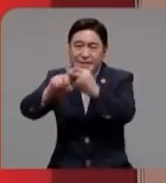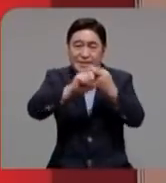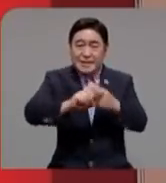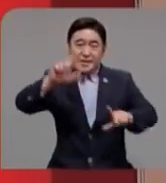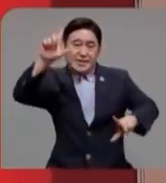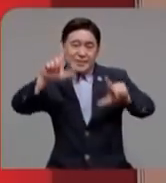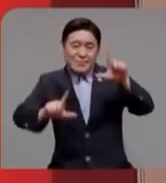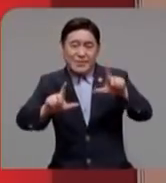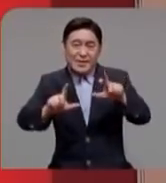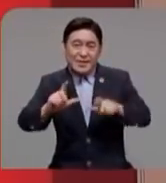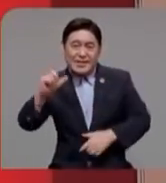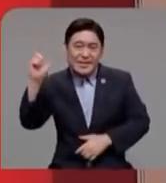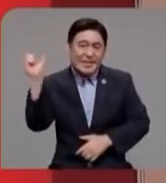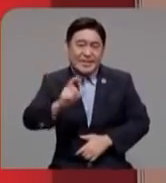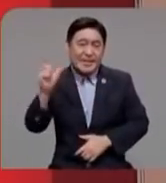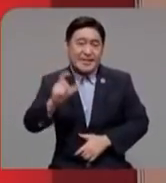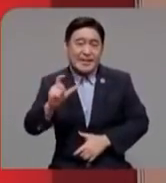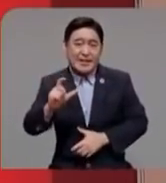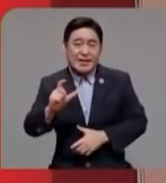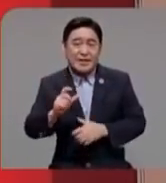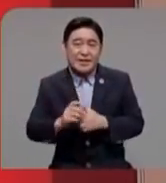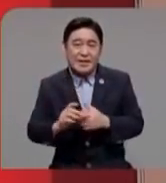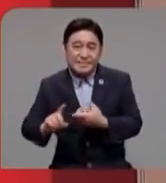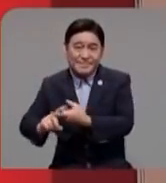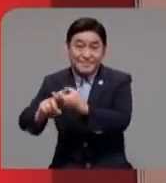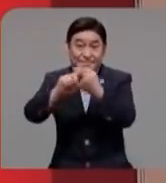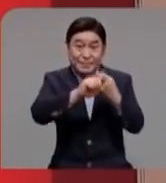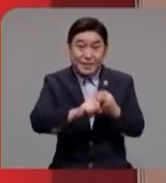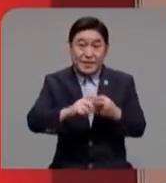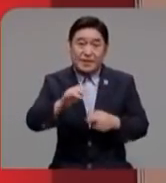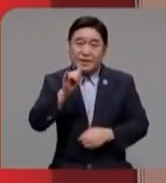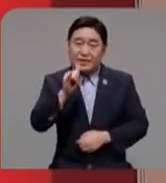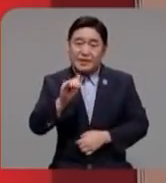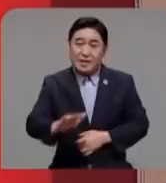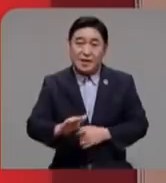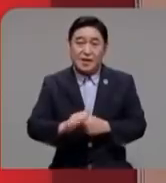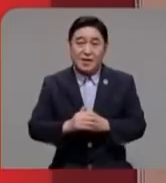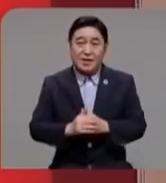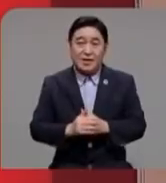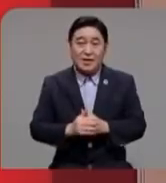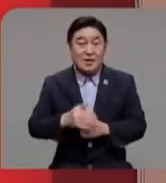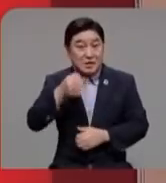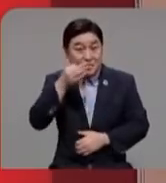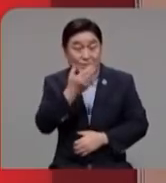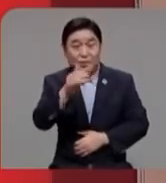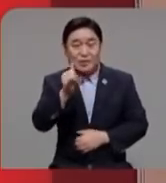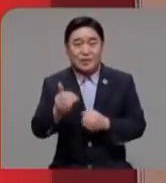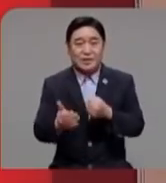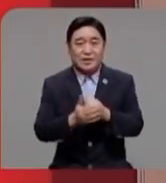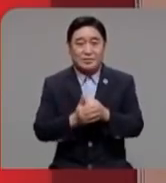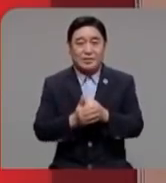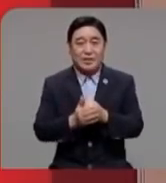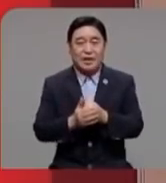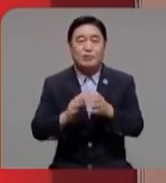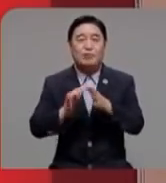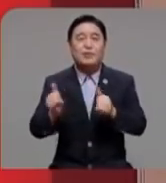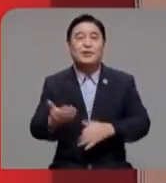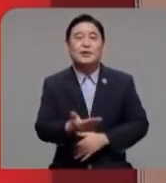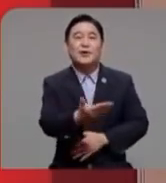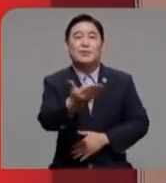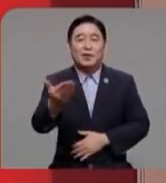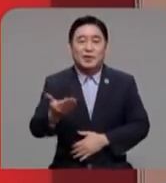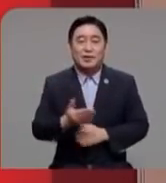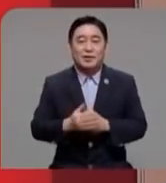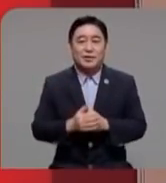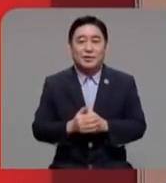구조가 단단하게 그 바닥에 자리하고 있다는 것을 보여주고 있기 때문에 아마 국민